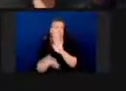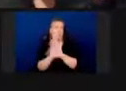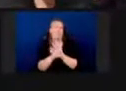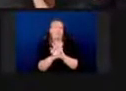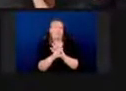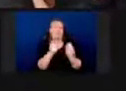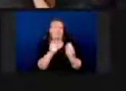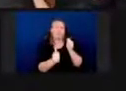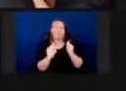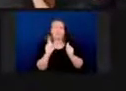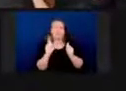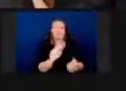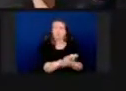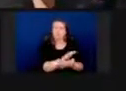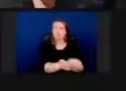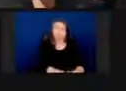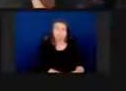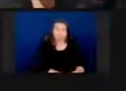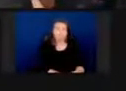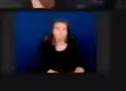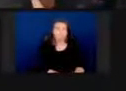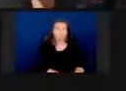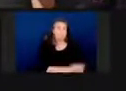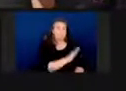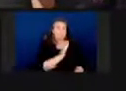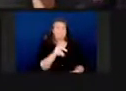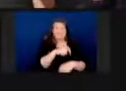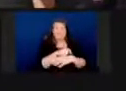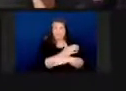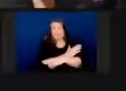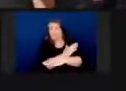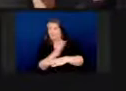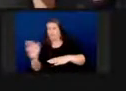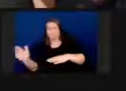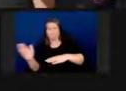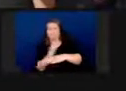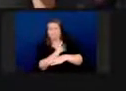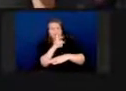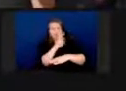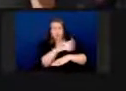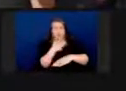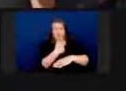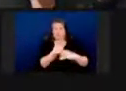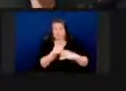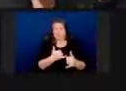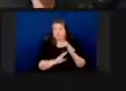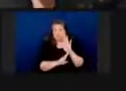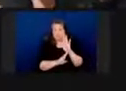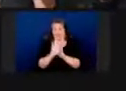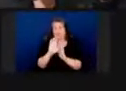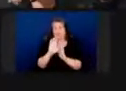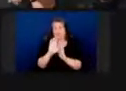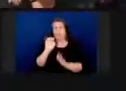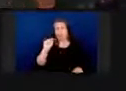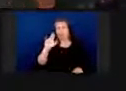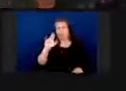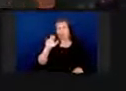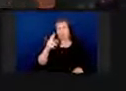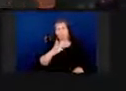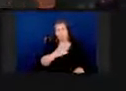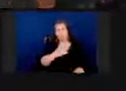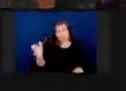tutafanya enda kwenye familia ili kabla ya uchaguzi wa shule kufanywa,